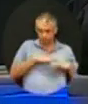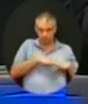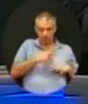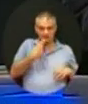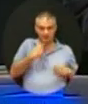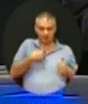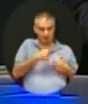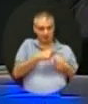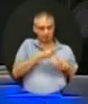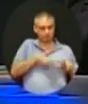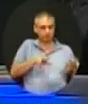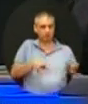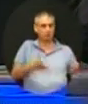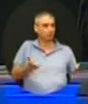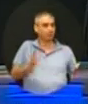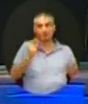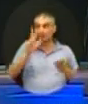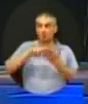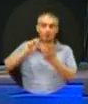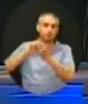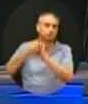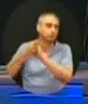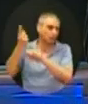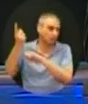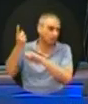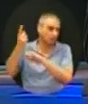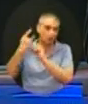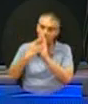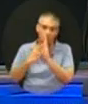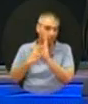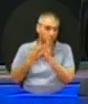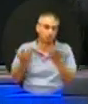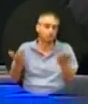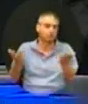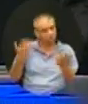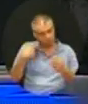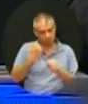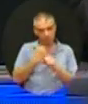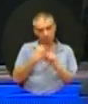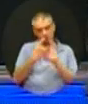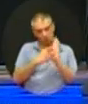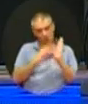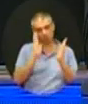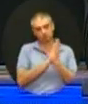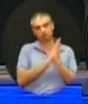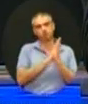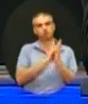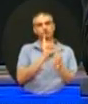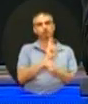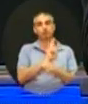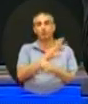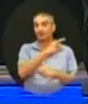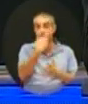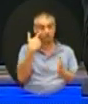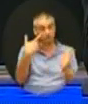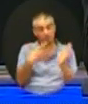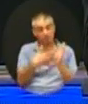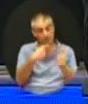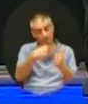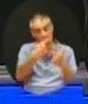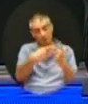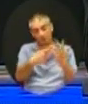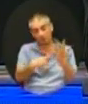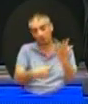הבטחתם לנו סטטוס קוו אם בגץ משנה אותו בטענה שהחוק לא מגן אז בואו נחוקק חוק שיגן ואם תבדקי מקרה אחרי